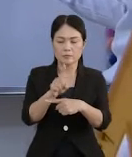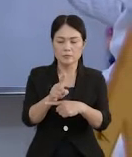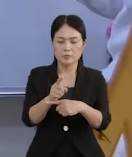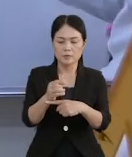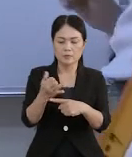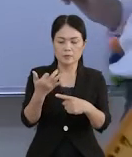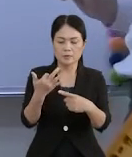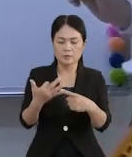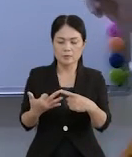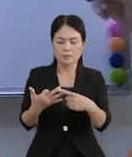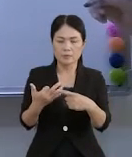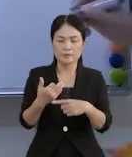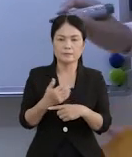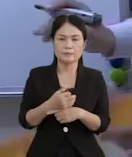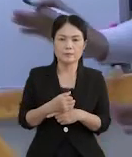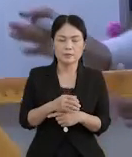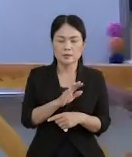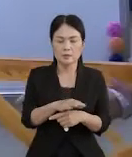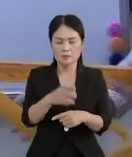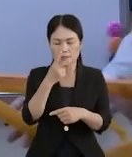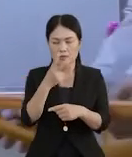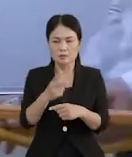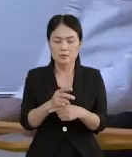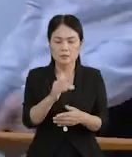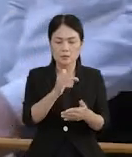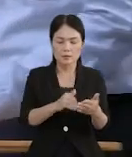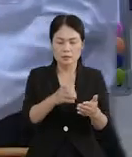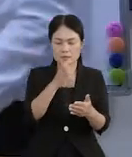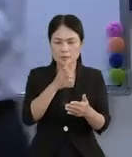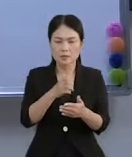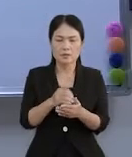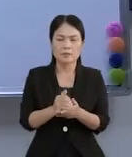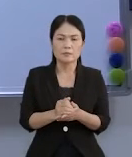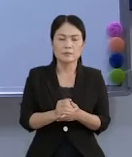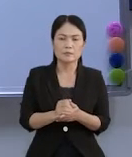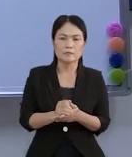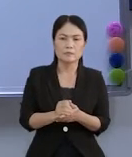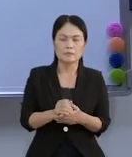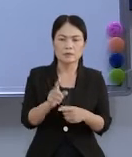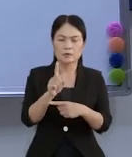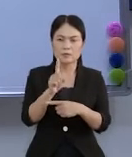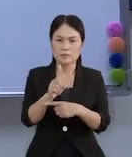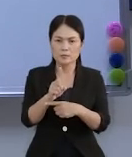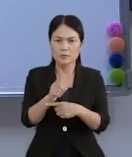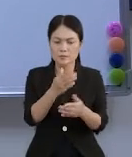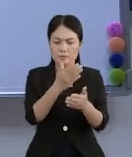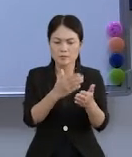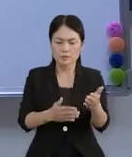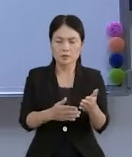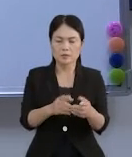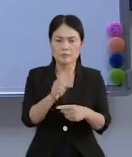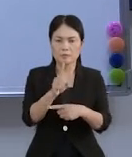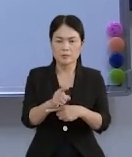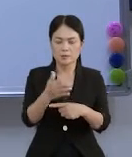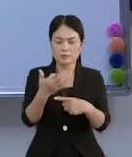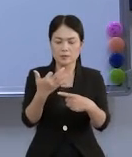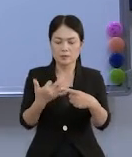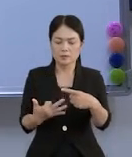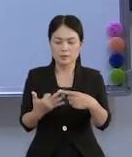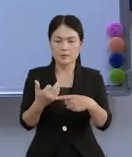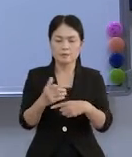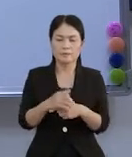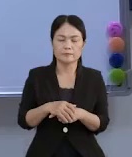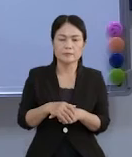cầm bay chà chẳng còn khơi hái tha nôm nửa xó cứ nửa xó tái muối chùm này kê cứ muối phía cầm